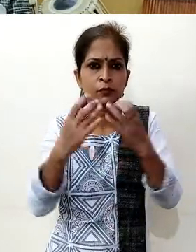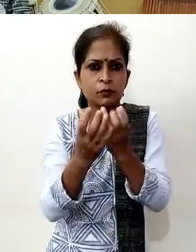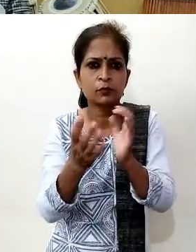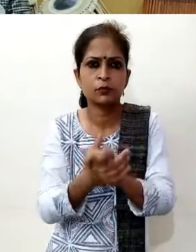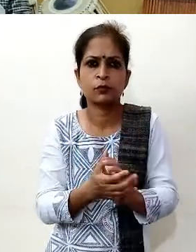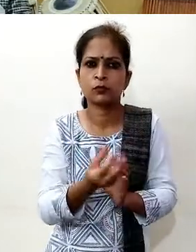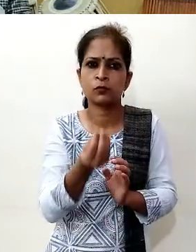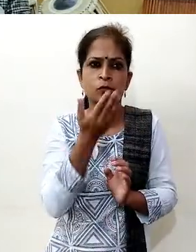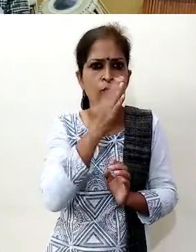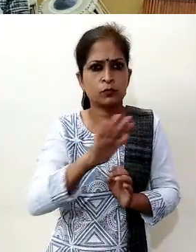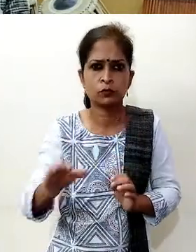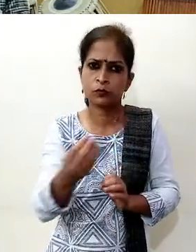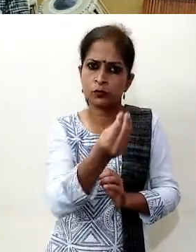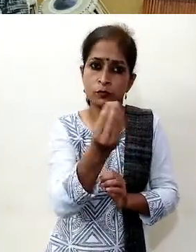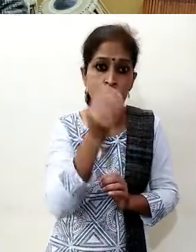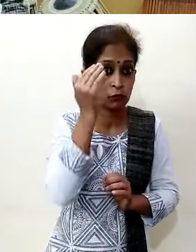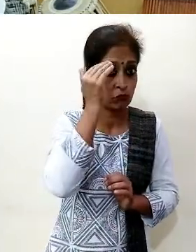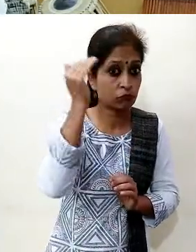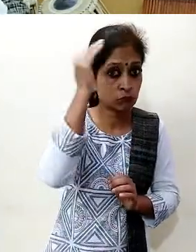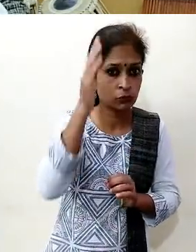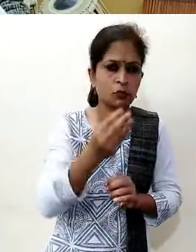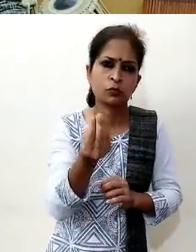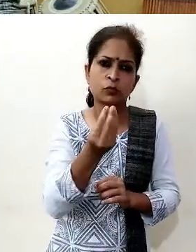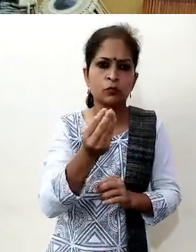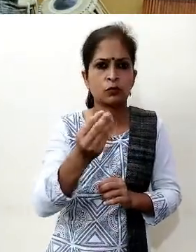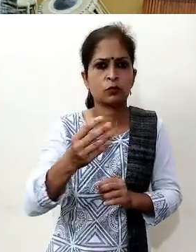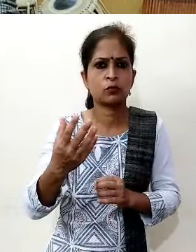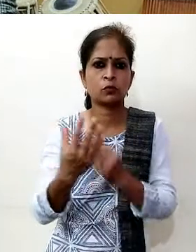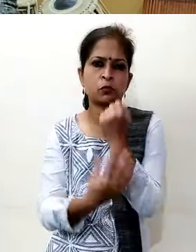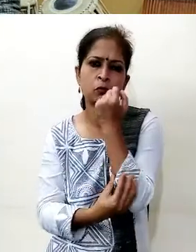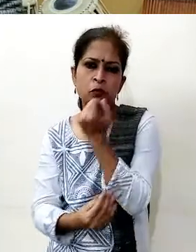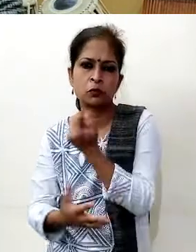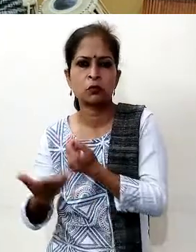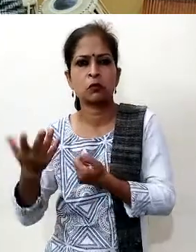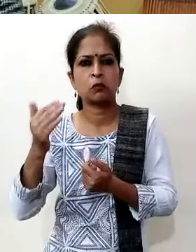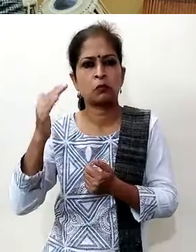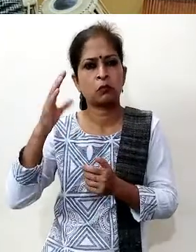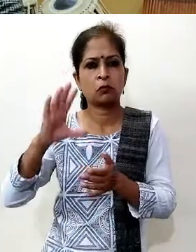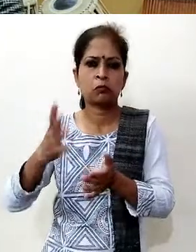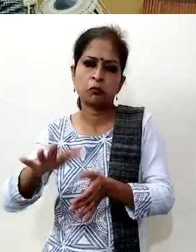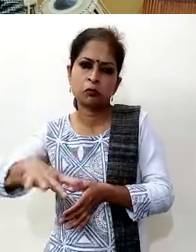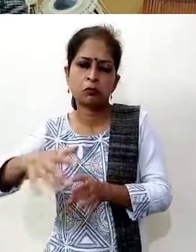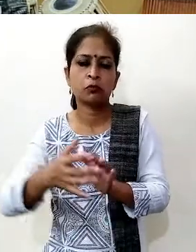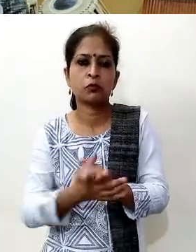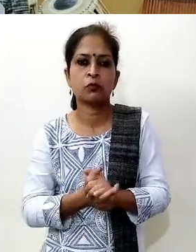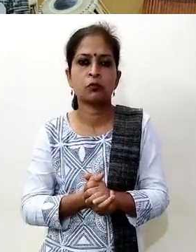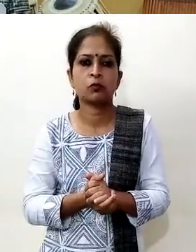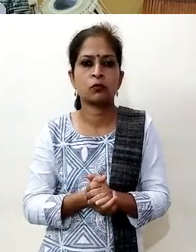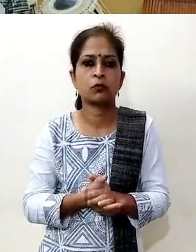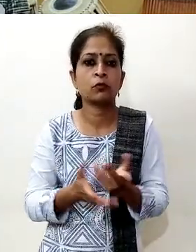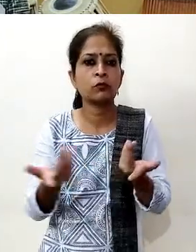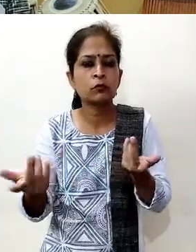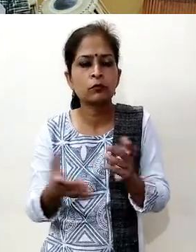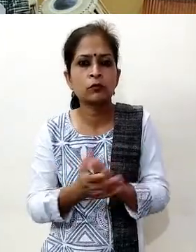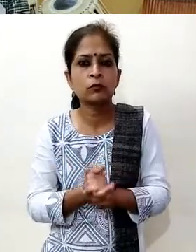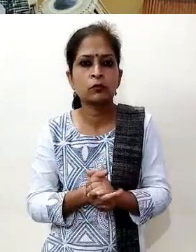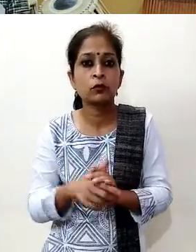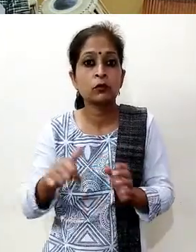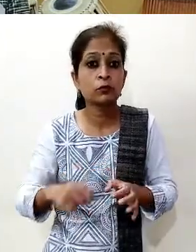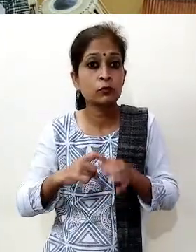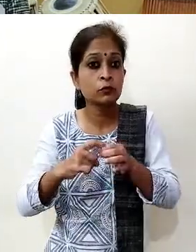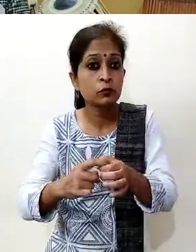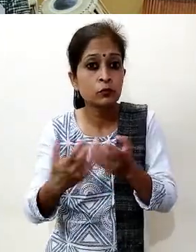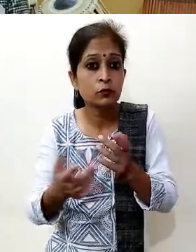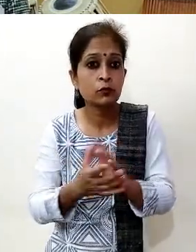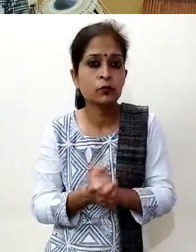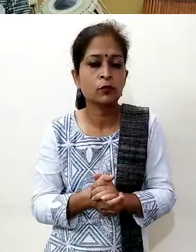कुछ बच्चे होते हैं बड़े बुद्धिमान, कुछ बच्चे होते हैं कमजोर, और बीच के सामान्य होते हैं। तो यहाँ वेताल सवाल क्या पूछ रहा है? सवाल ये पूछ